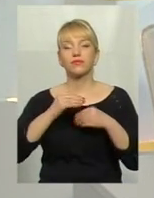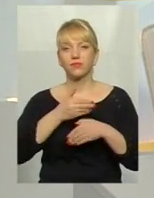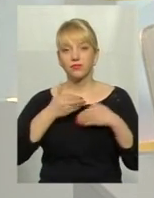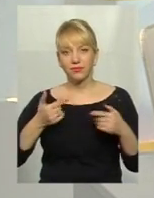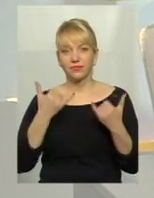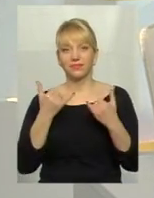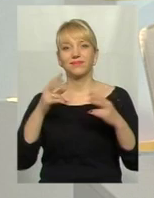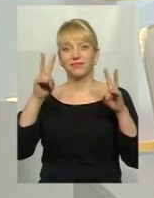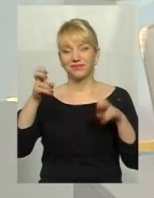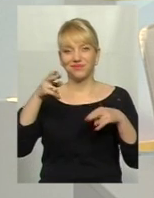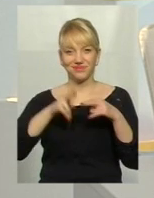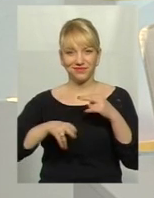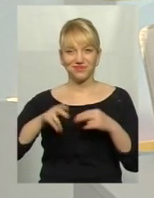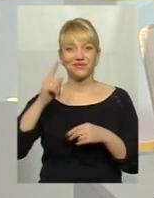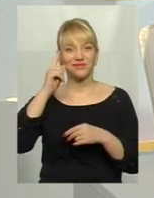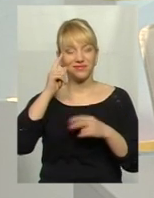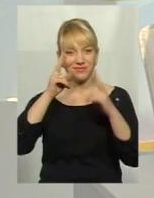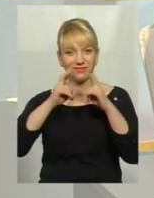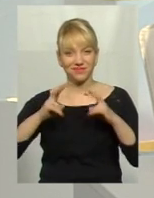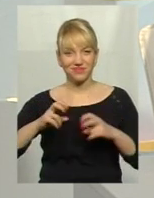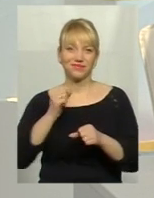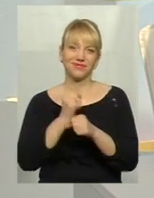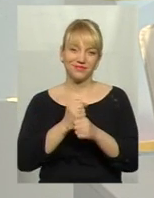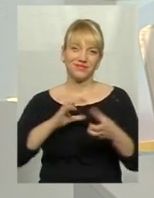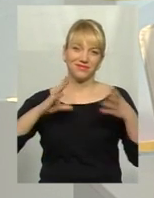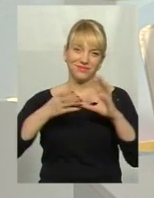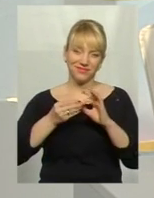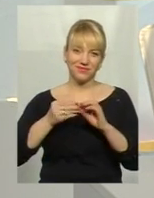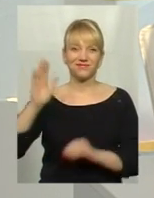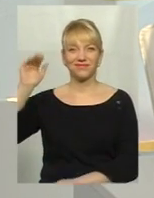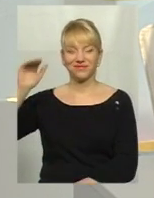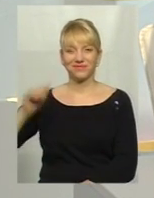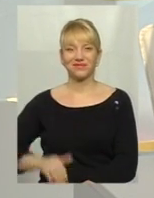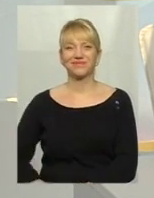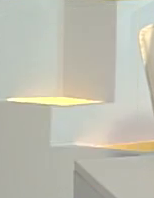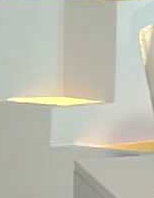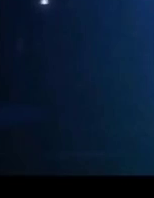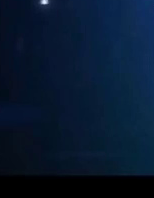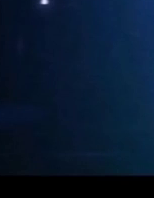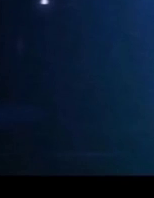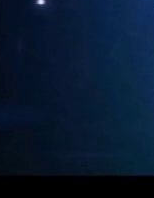сьогодні тема вичерпана. Думайте, аналізуйте, робіть правильні висновки. Побачимось.